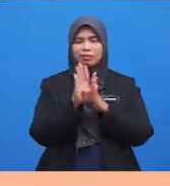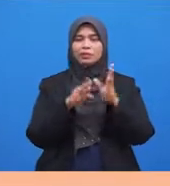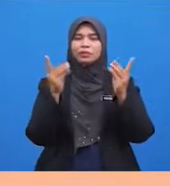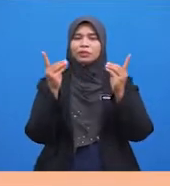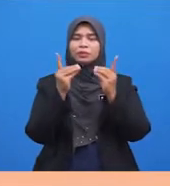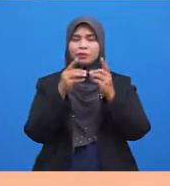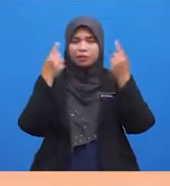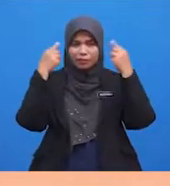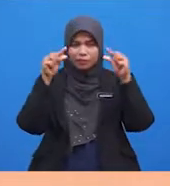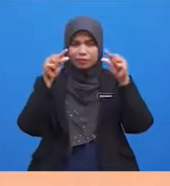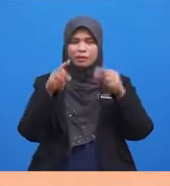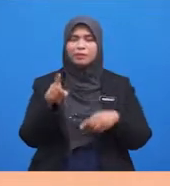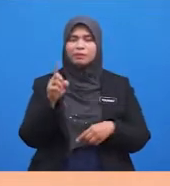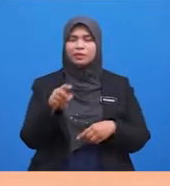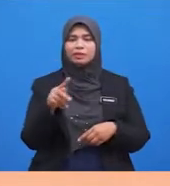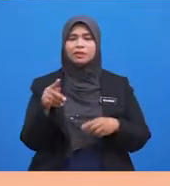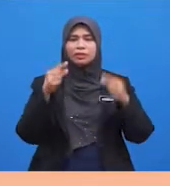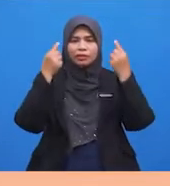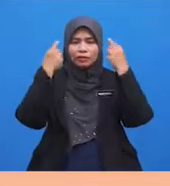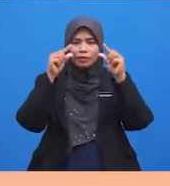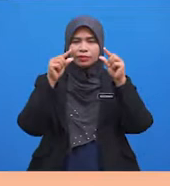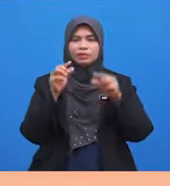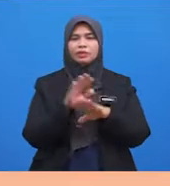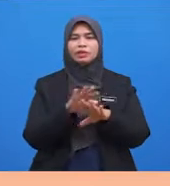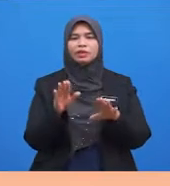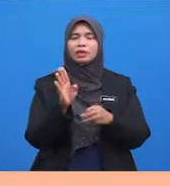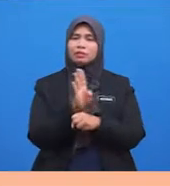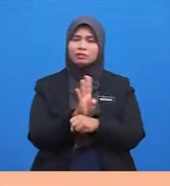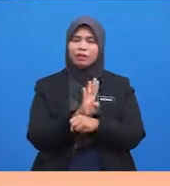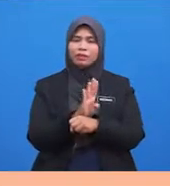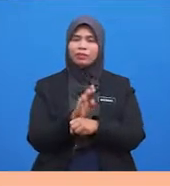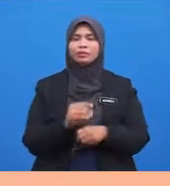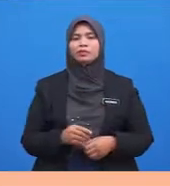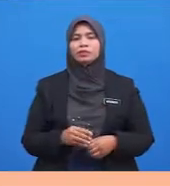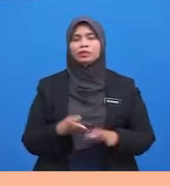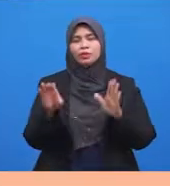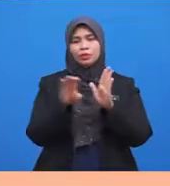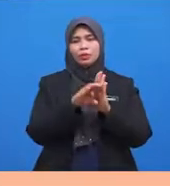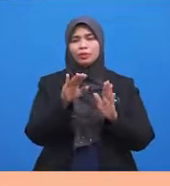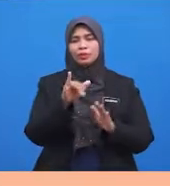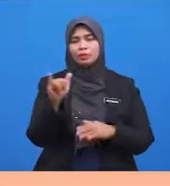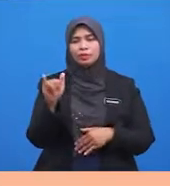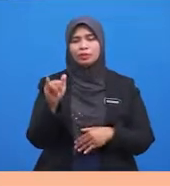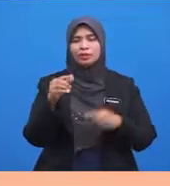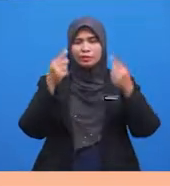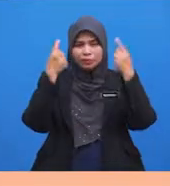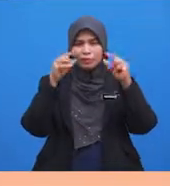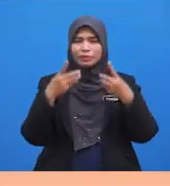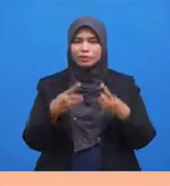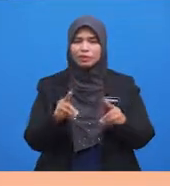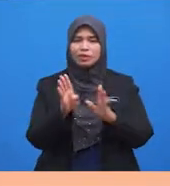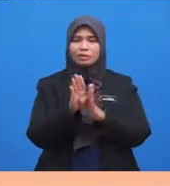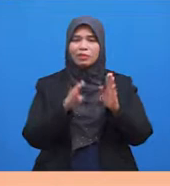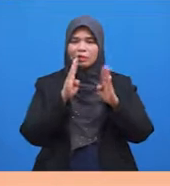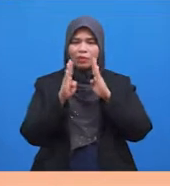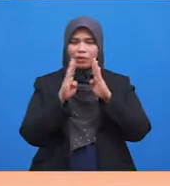guru, pastikan guru tidak sibuk. Contohnya, guru sedang berbual